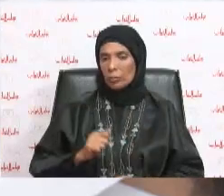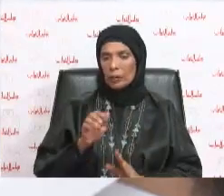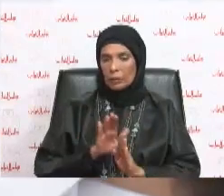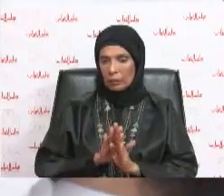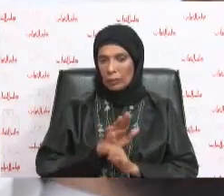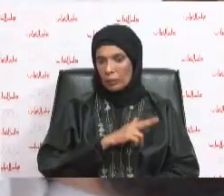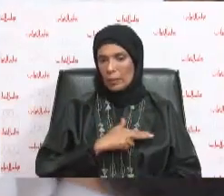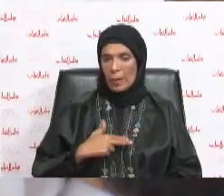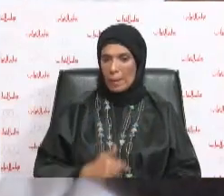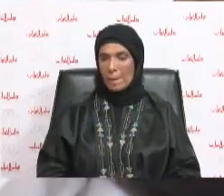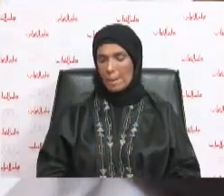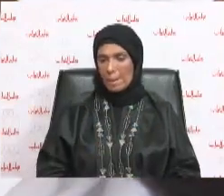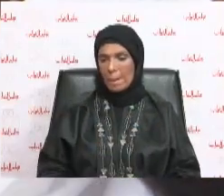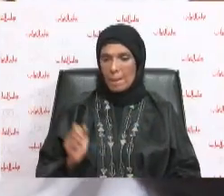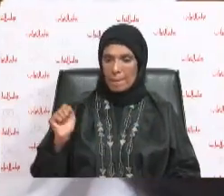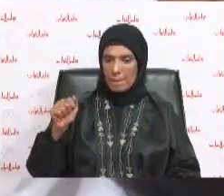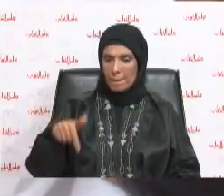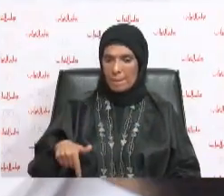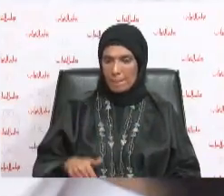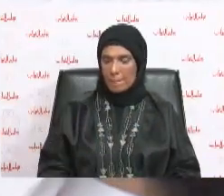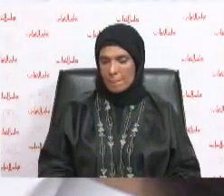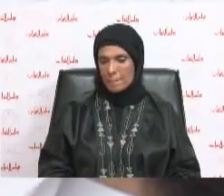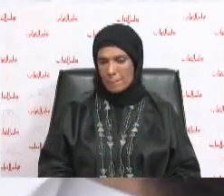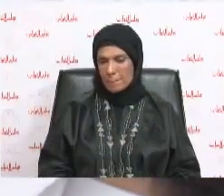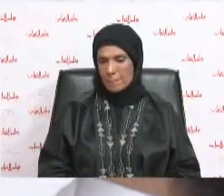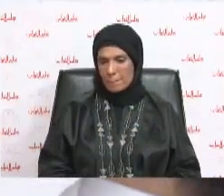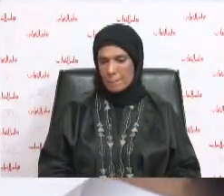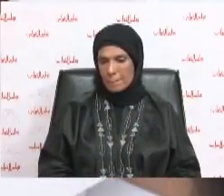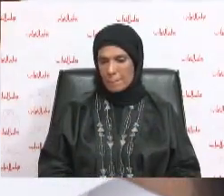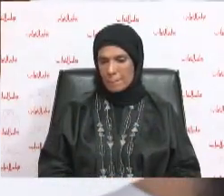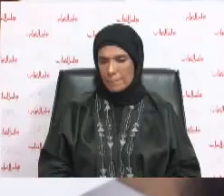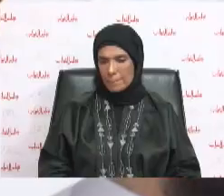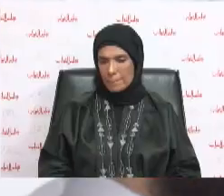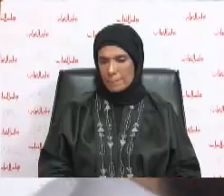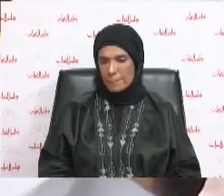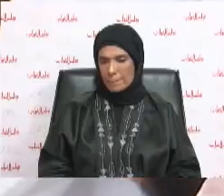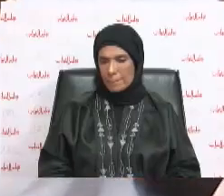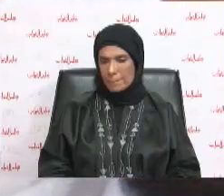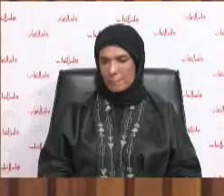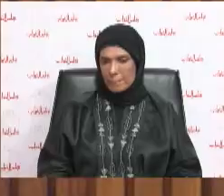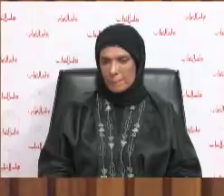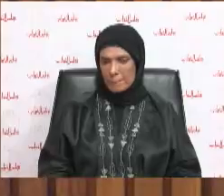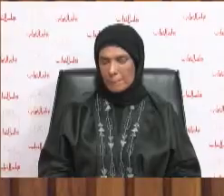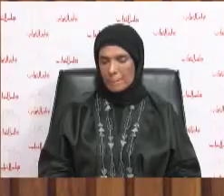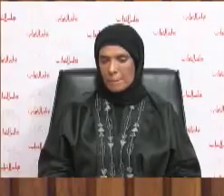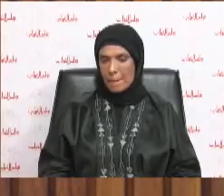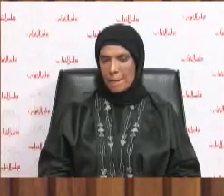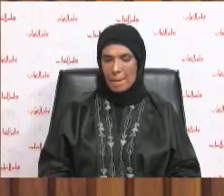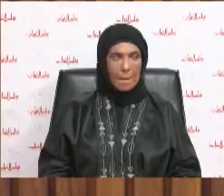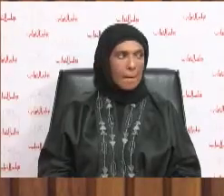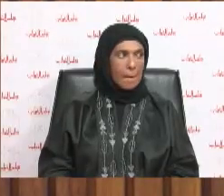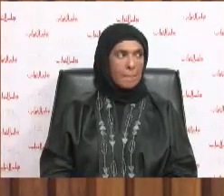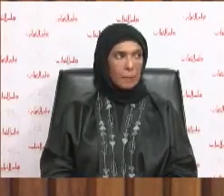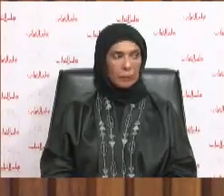حكومي لمواطنيها مثلا؟ فبس هاي النقطة يعني اللي حابة أستوضحها. شكرا. شكرا سعادة النائب زينب.